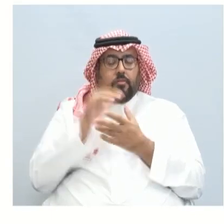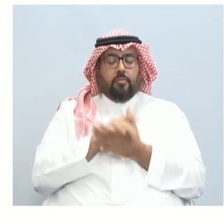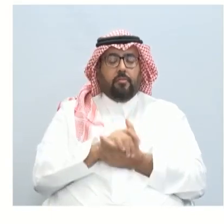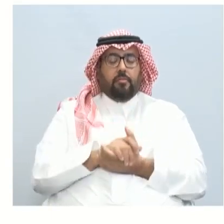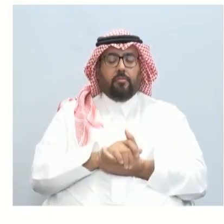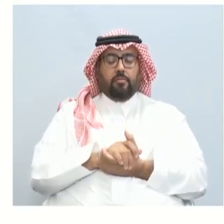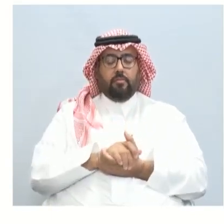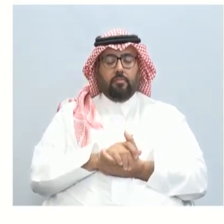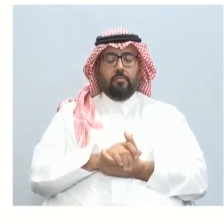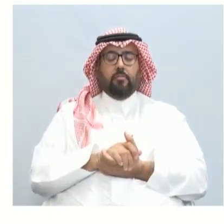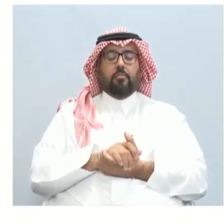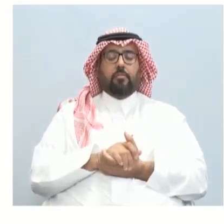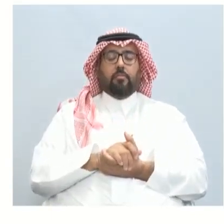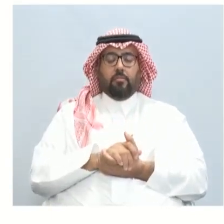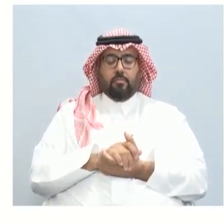الطلاب